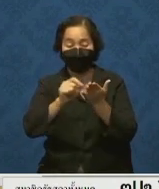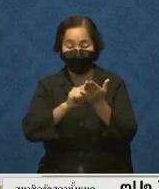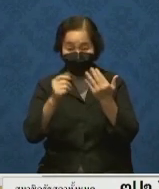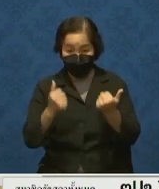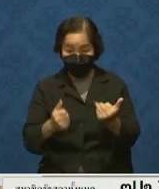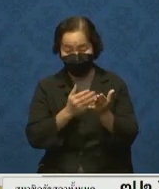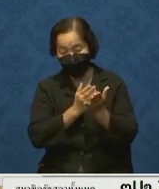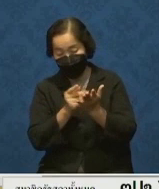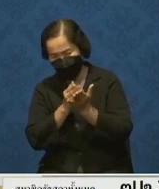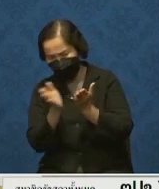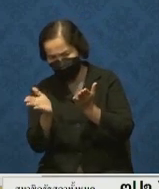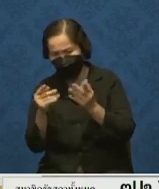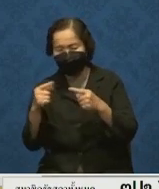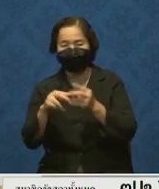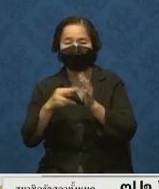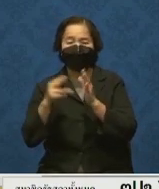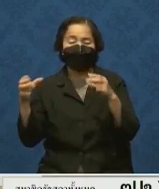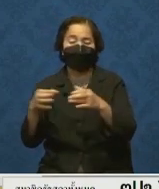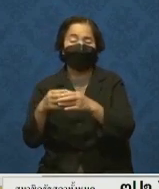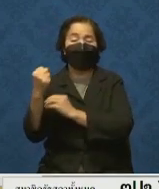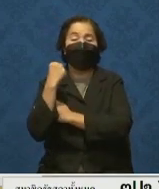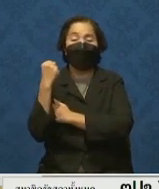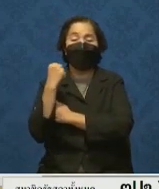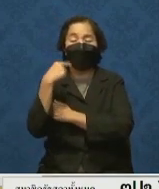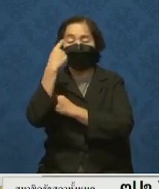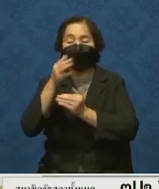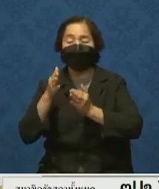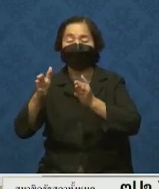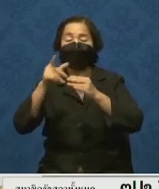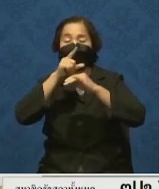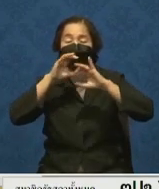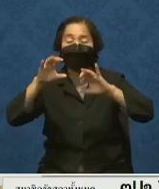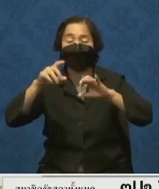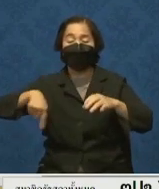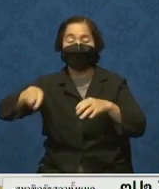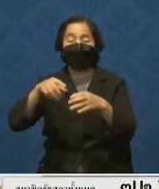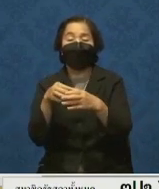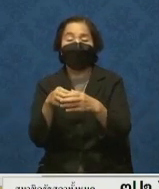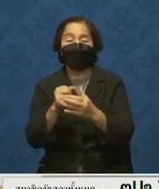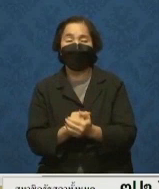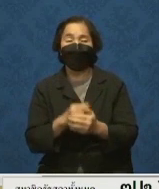ไปไยดังของการรวมอำนาจไปอยู่ส่นฝัยรัฐบาล หรอฝัยที่มอนาจรฐอยู่